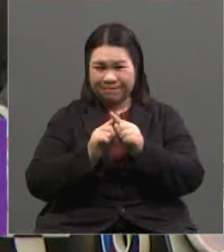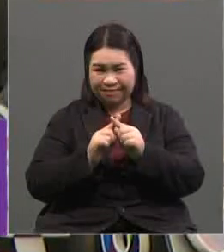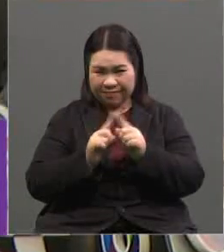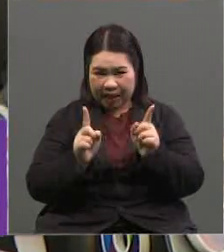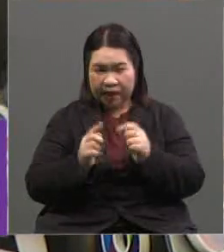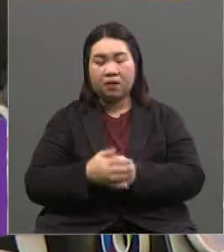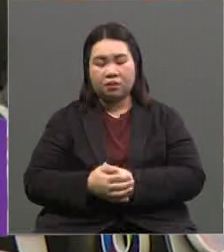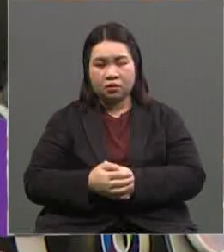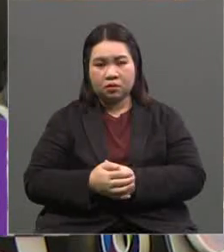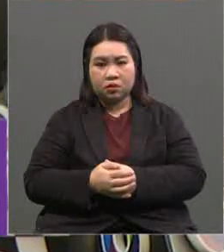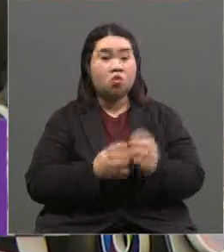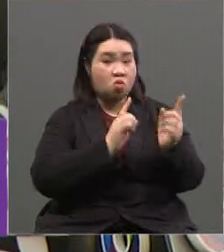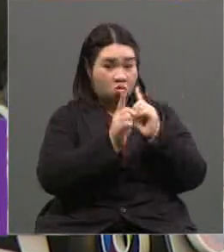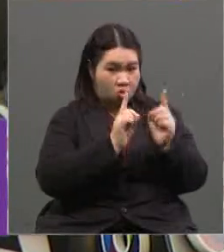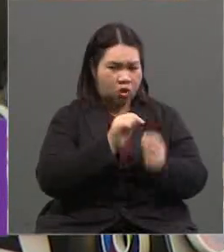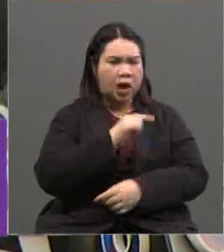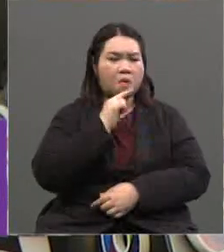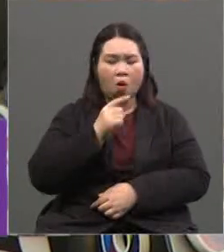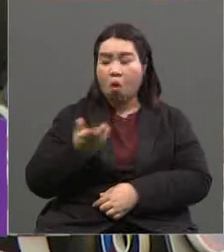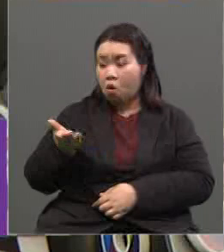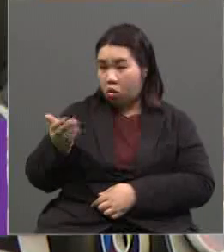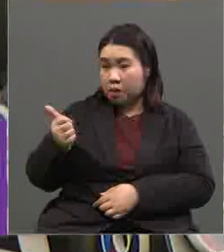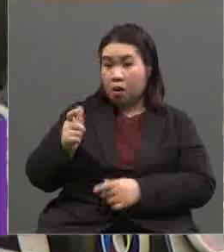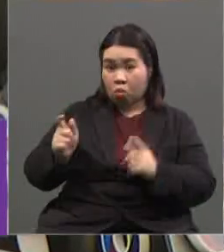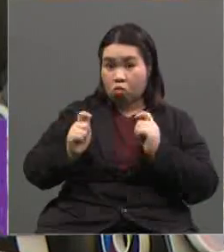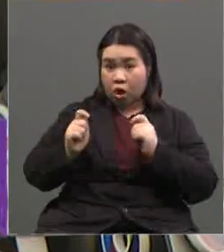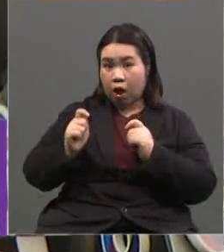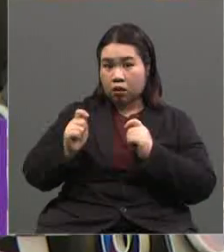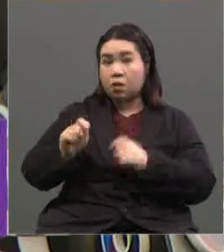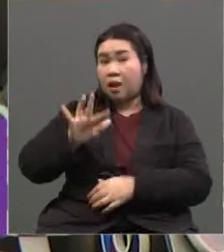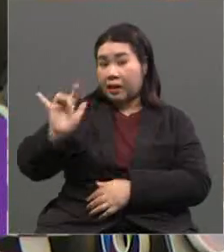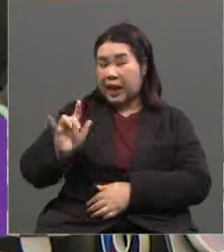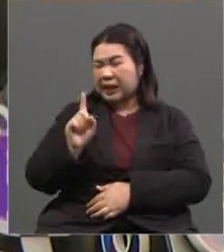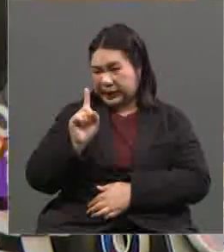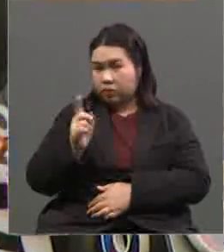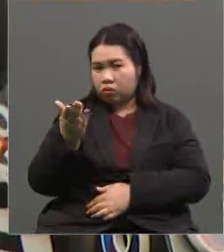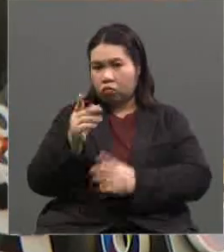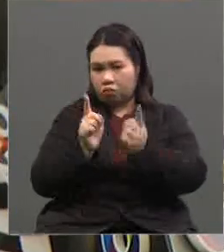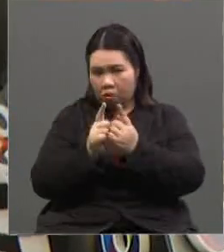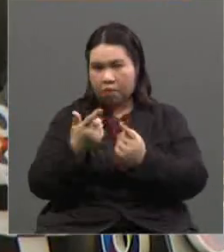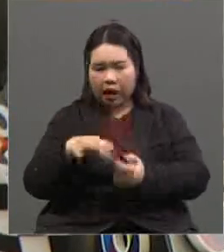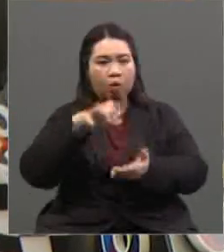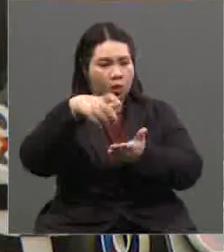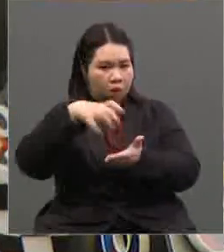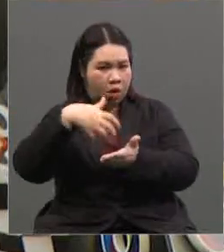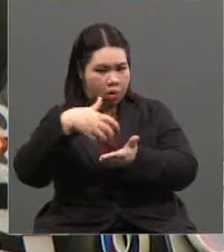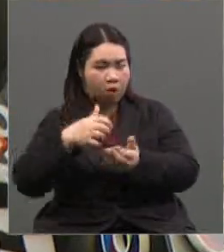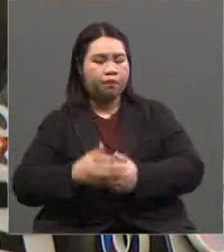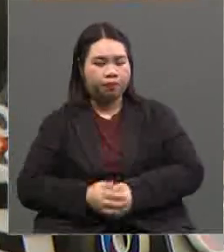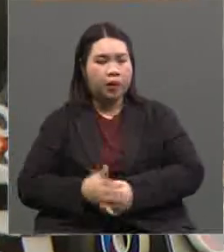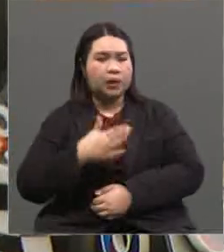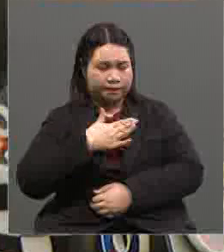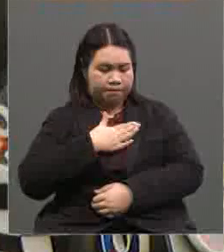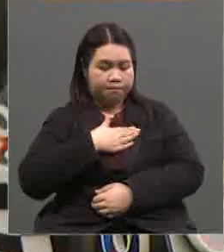ก่อนจะออกมาเนี่ยเขาบอกว่าเขาขอเจอญาติเขาคนหนึ่งก่อนนะแล้วก็ถึงจะให้การกับผมทั้งหมดนะฮะนะก็พยายามพูดให้เขาเห็นนะ